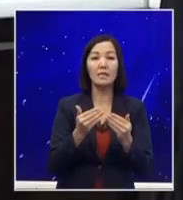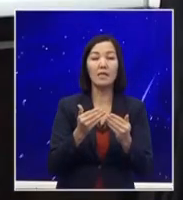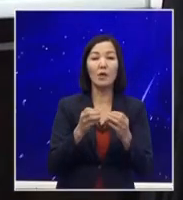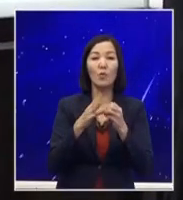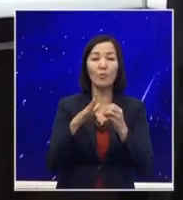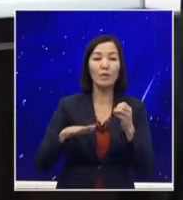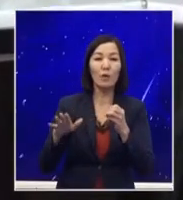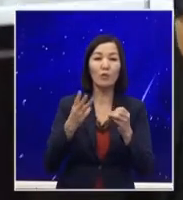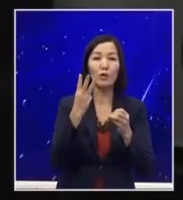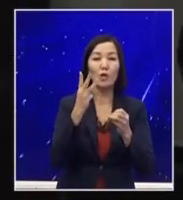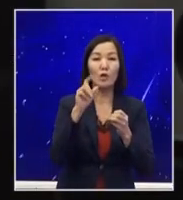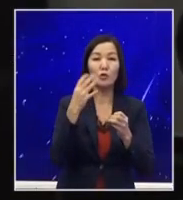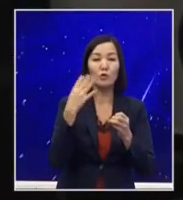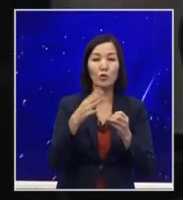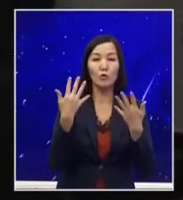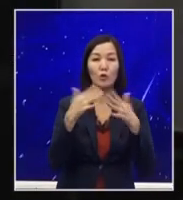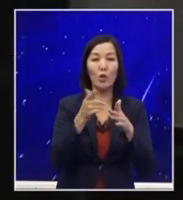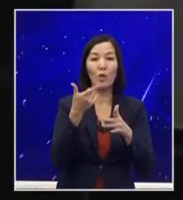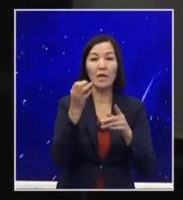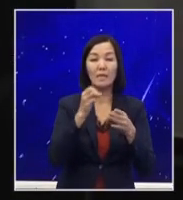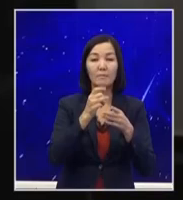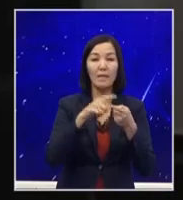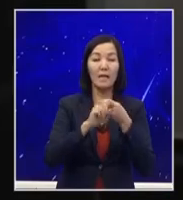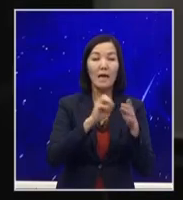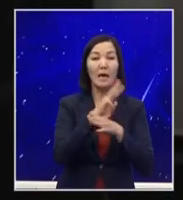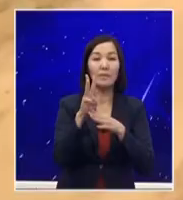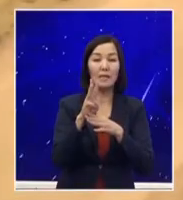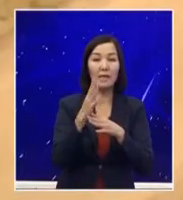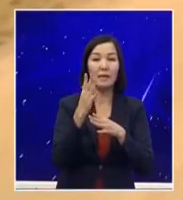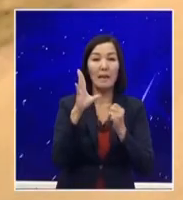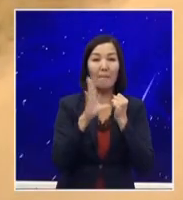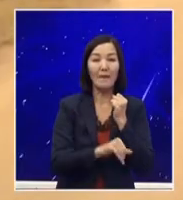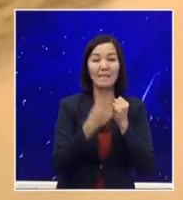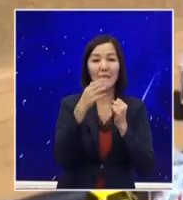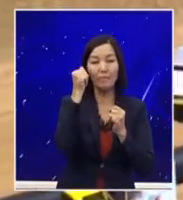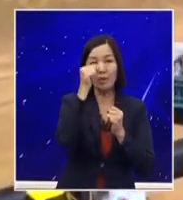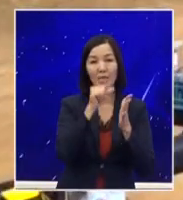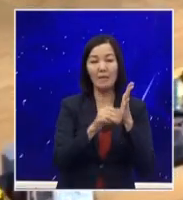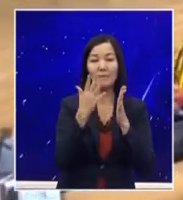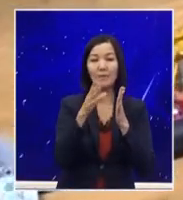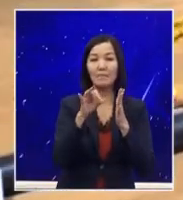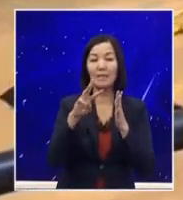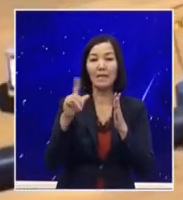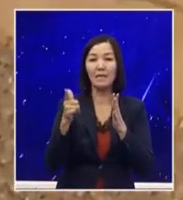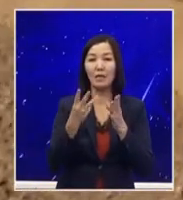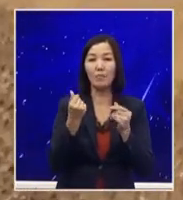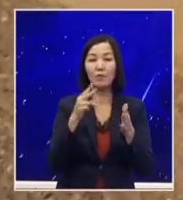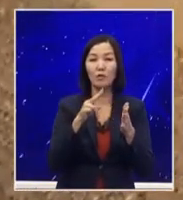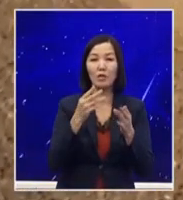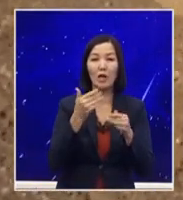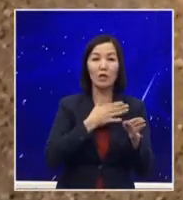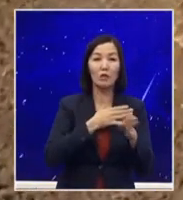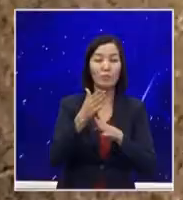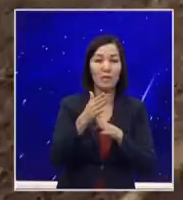15 ауданы мен 144 ауылы газбен қамтылған. Соңғы 5 жылда салаға 65 миллиард теңгеден аса бюджет қаражаты